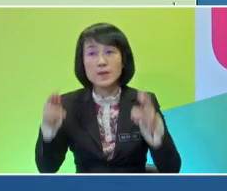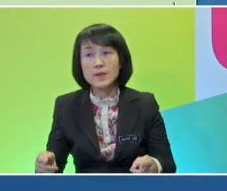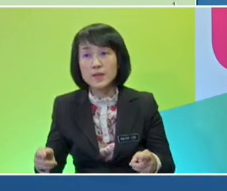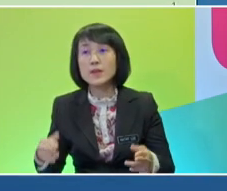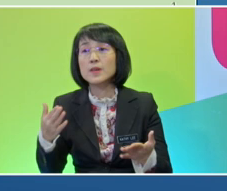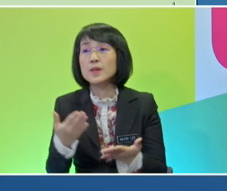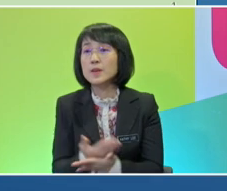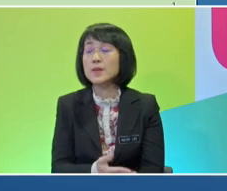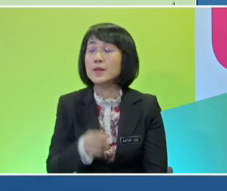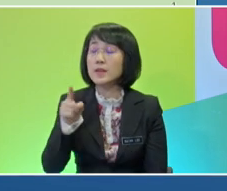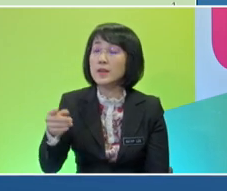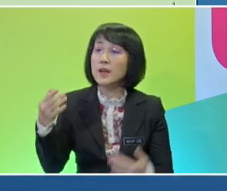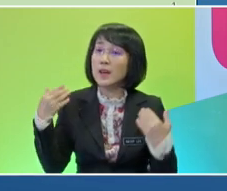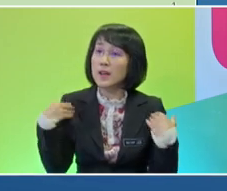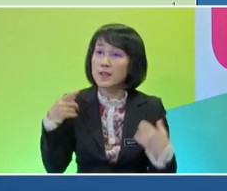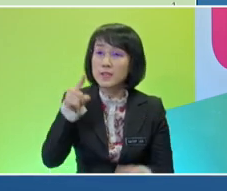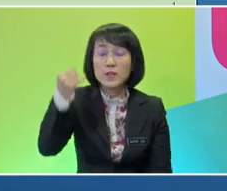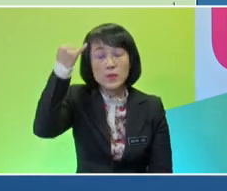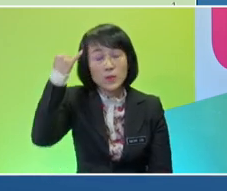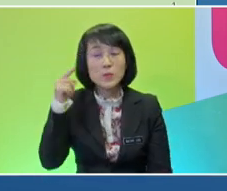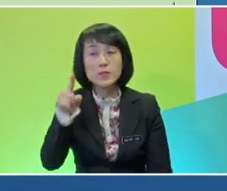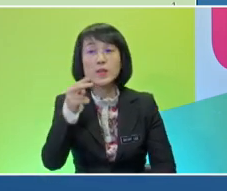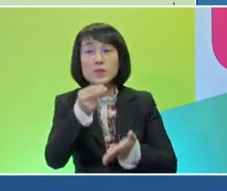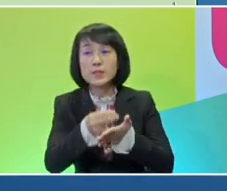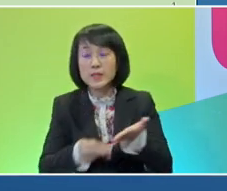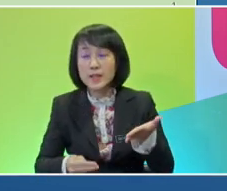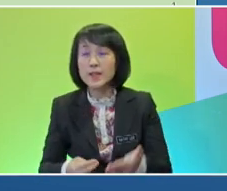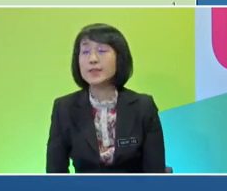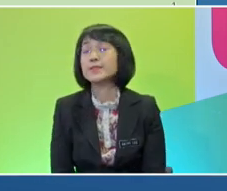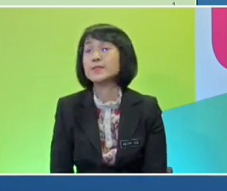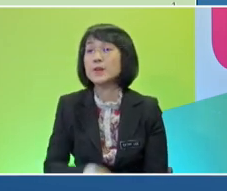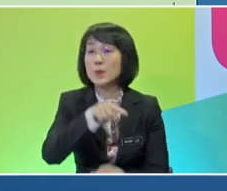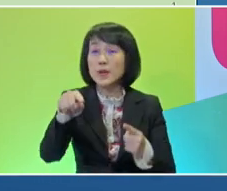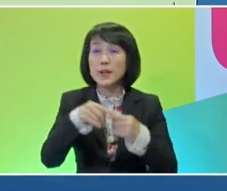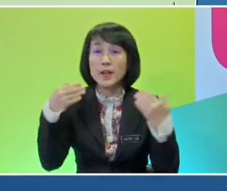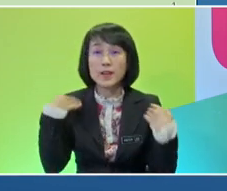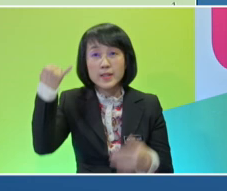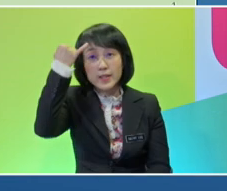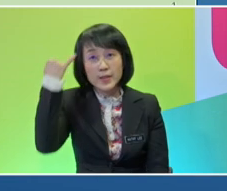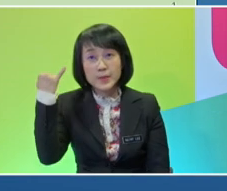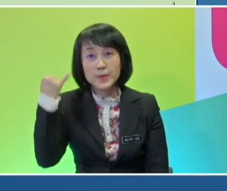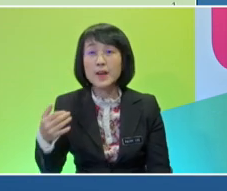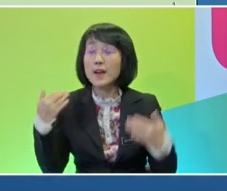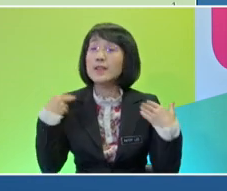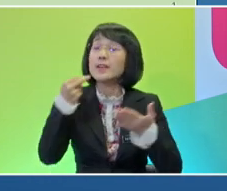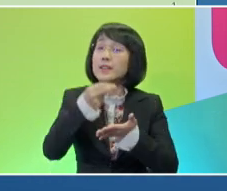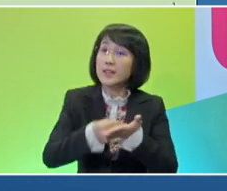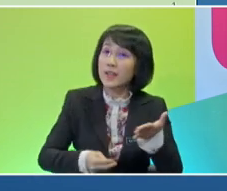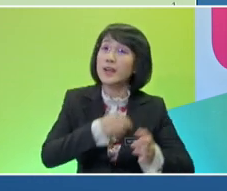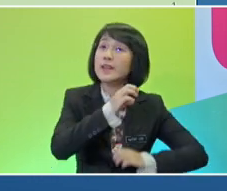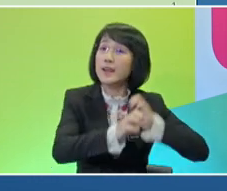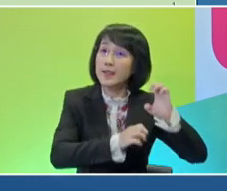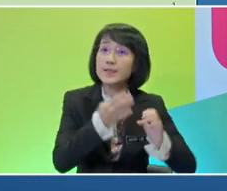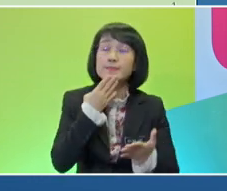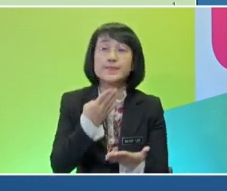satu nilai dalam dirinya dia udah naik darah kemudian Billy dapur ilmu sudah pastilah Dia mempunyai nilai dan etika yang